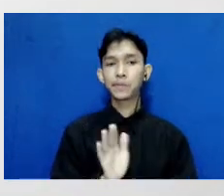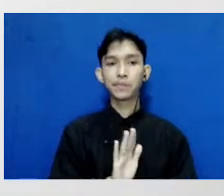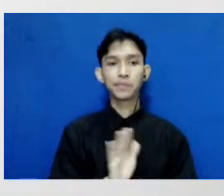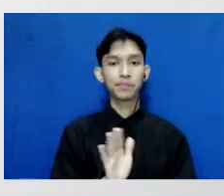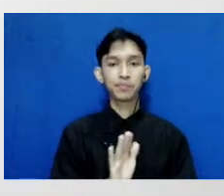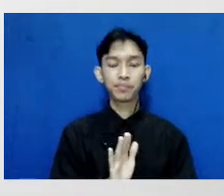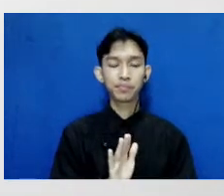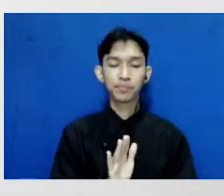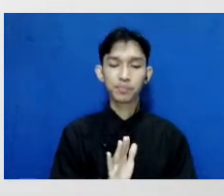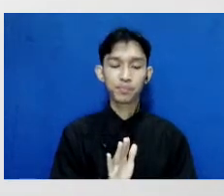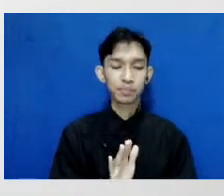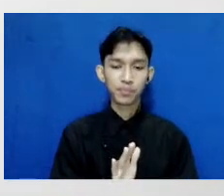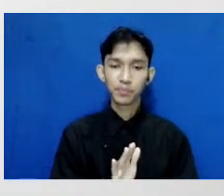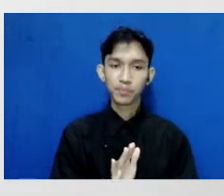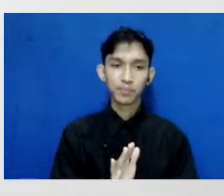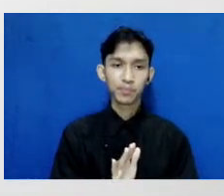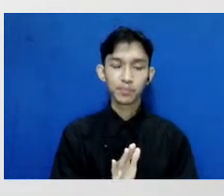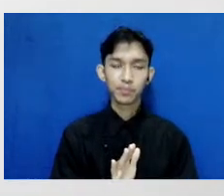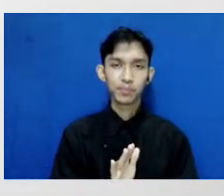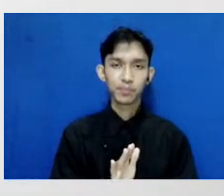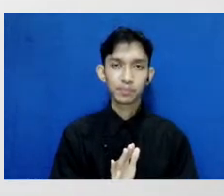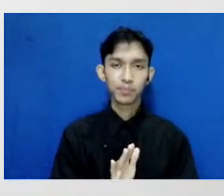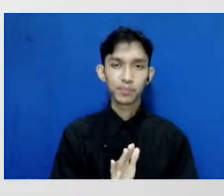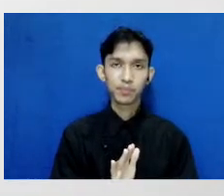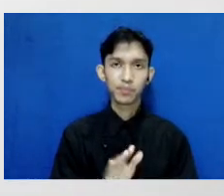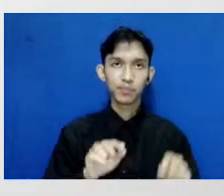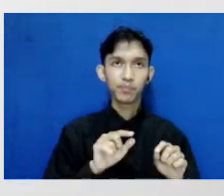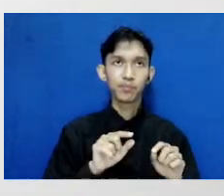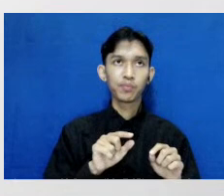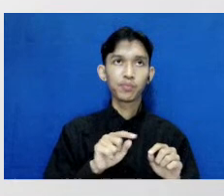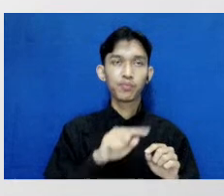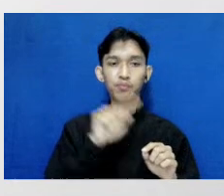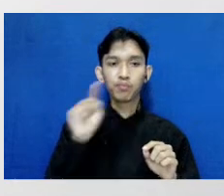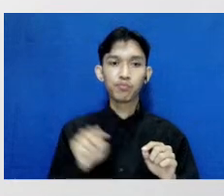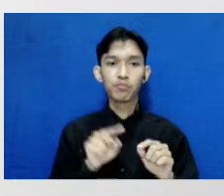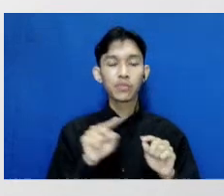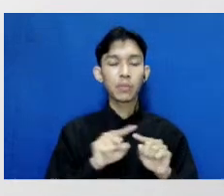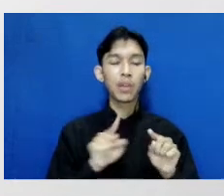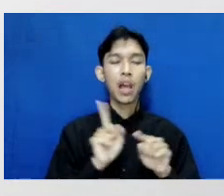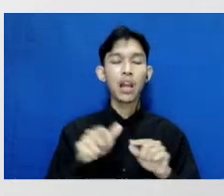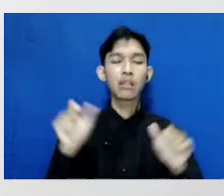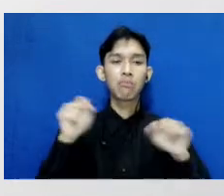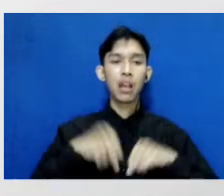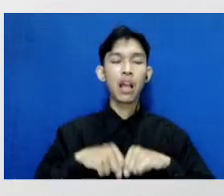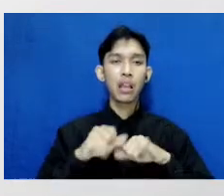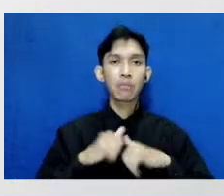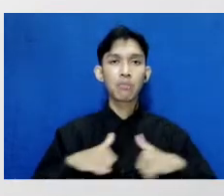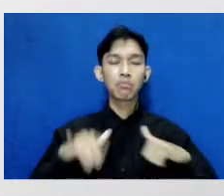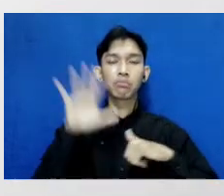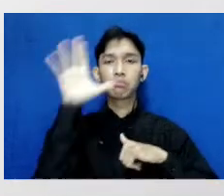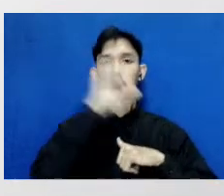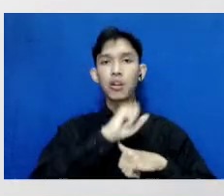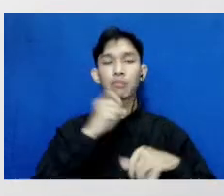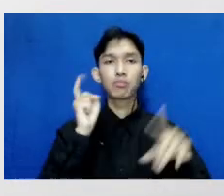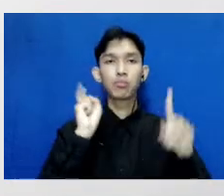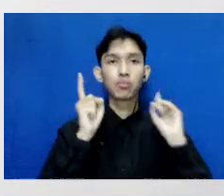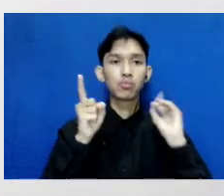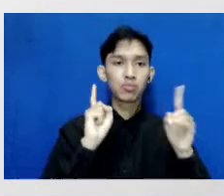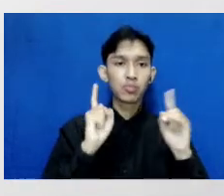bullet untuk permasalahan ini, tetapi diharapkan adanya kesepakatan atau kesepahaman secara politis